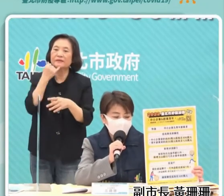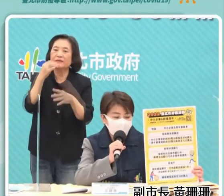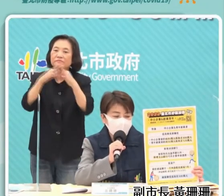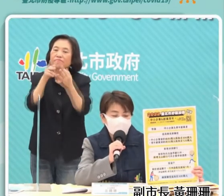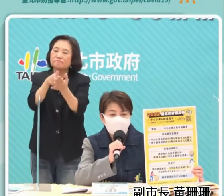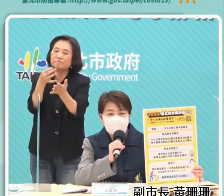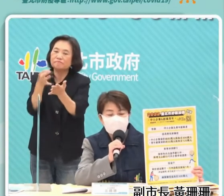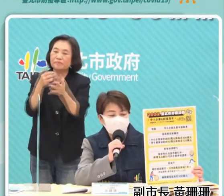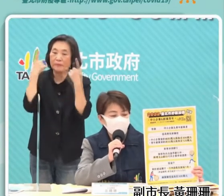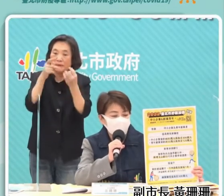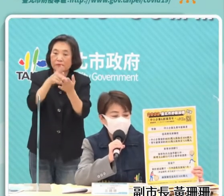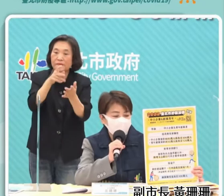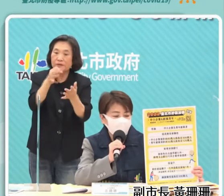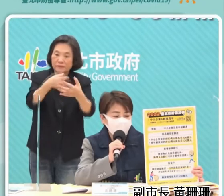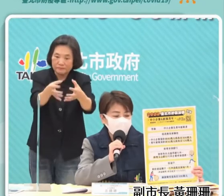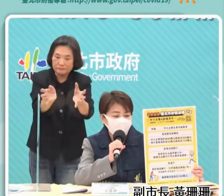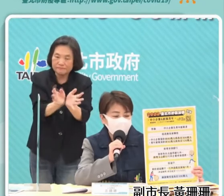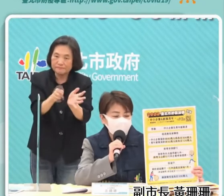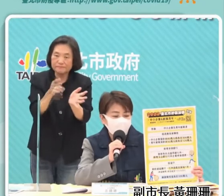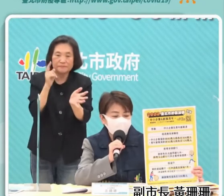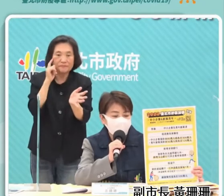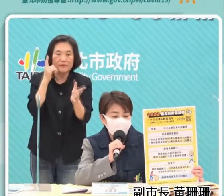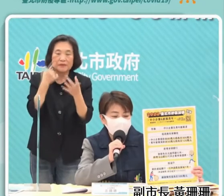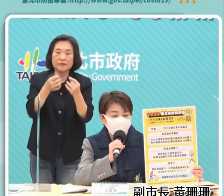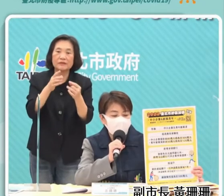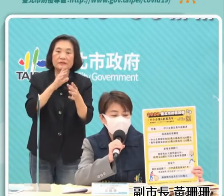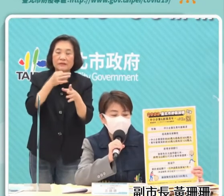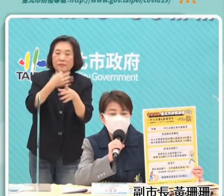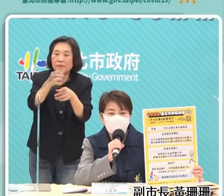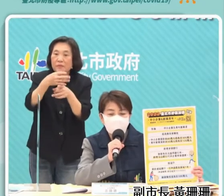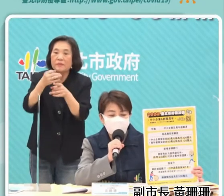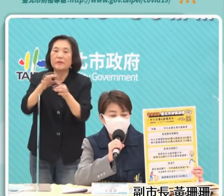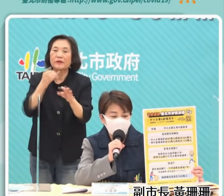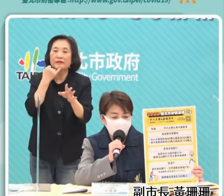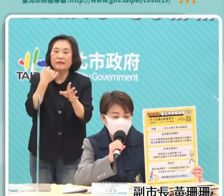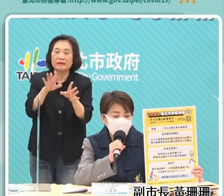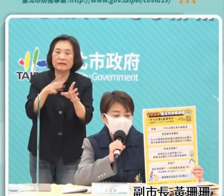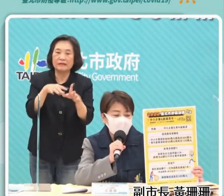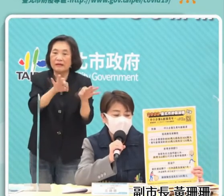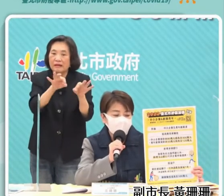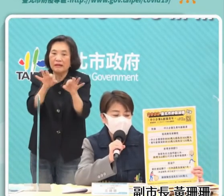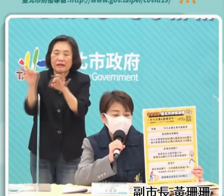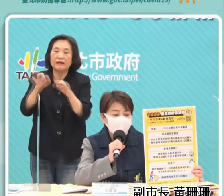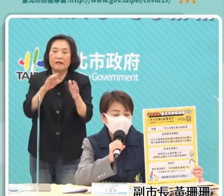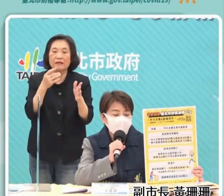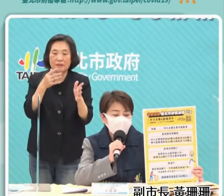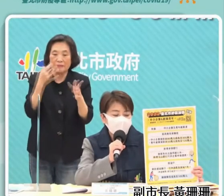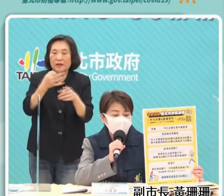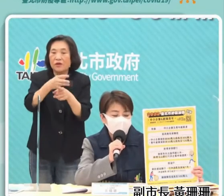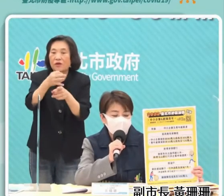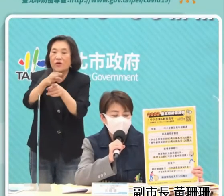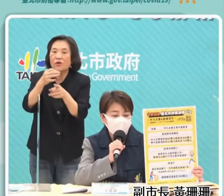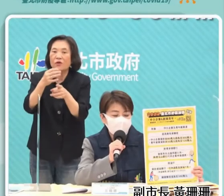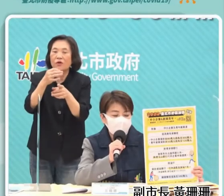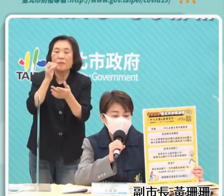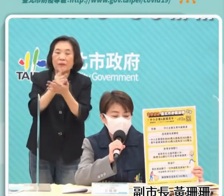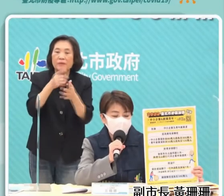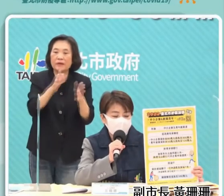贷款户他的贷款的递延缴付的期限可以申请延展一年，也就是可以延展